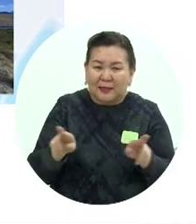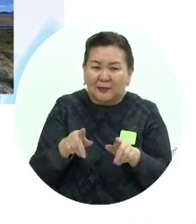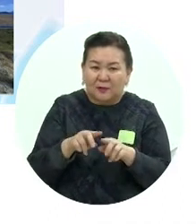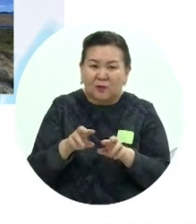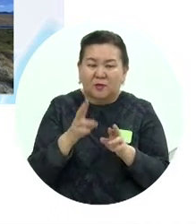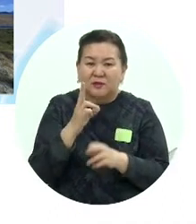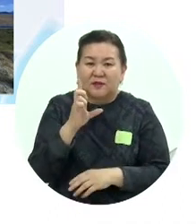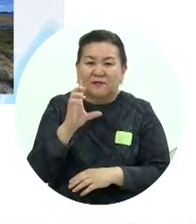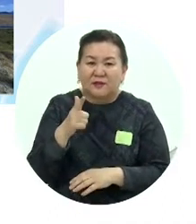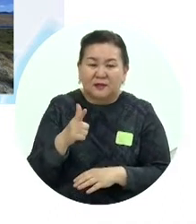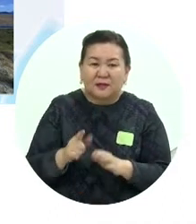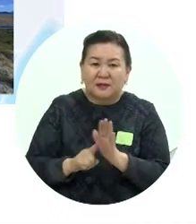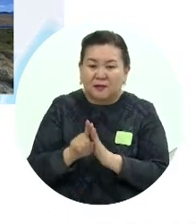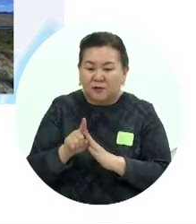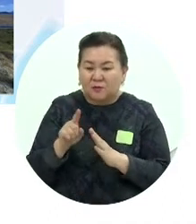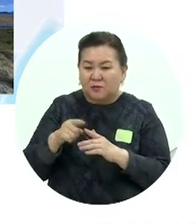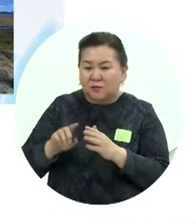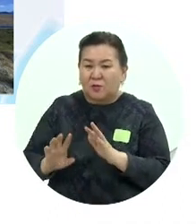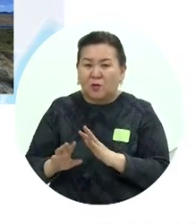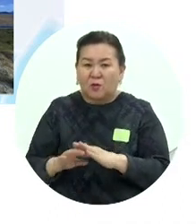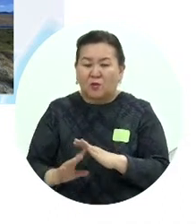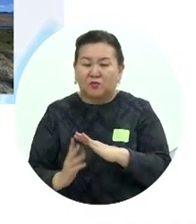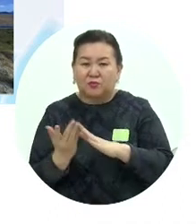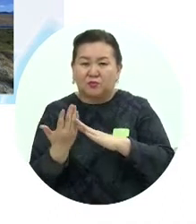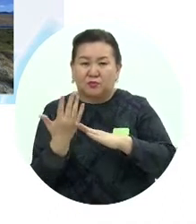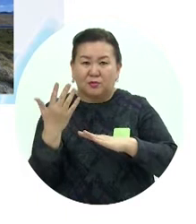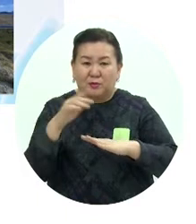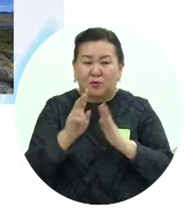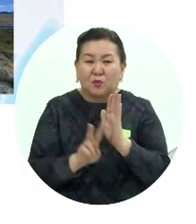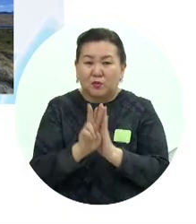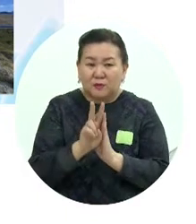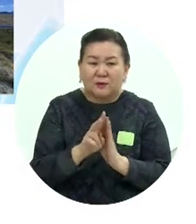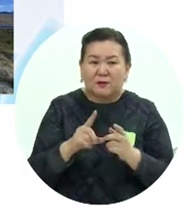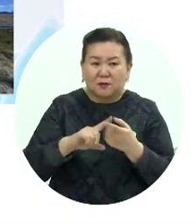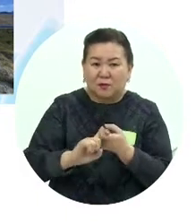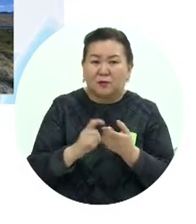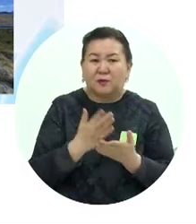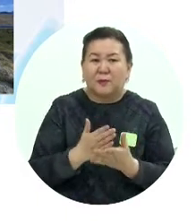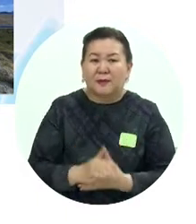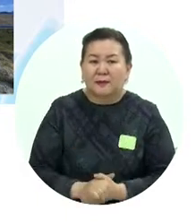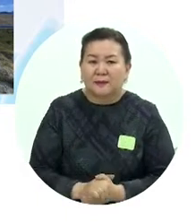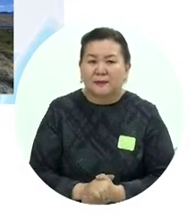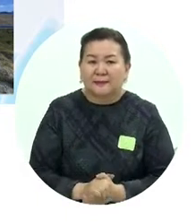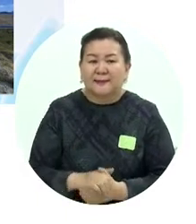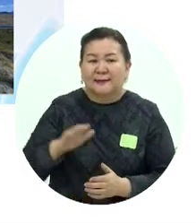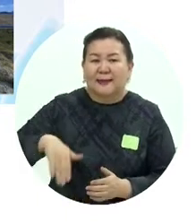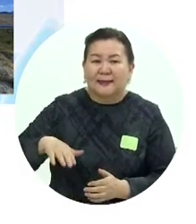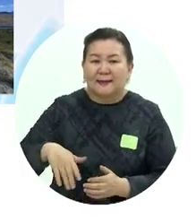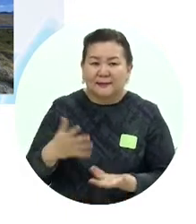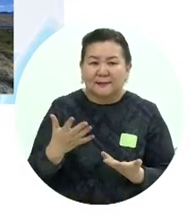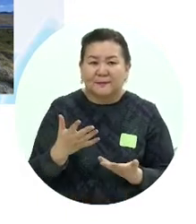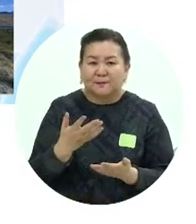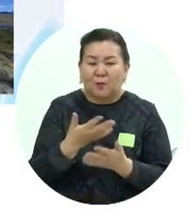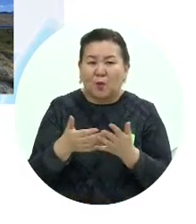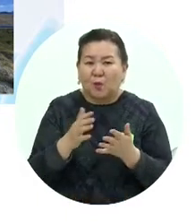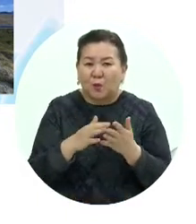гэхээр цэвдгийн гисэлтээс бус цэвдгийн хөөлтөөс овоолтоос үүссэн эрлэпинг үтгэр хэлбэр байж байгаа. За дараах нь бол